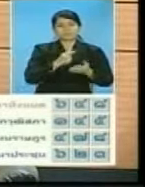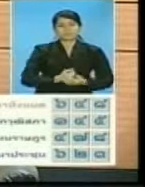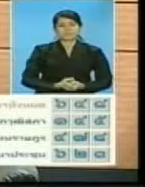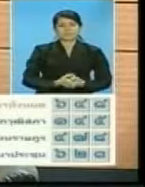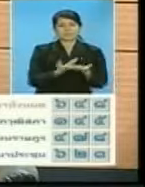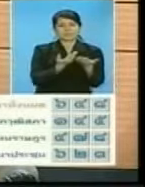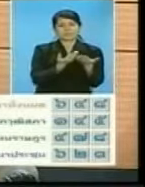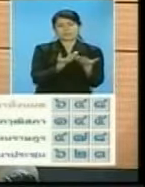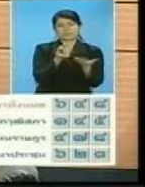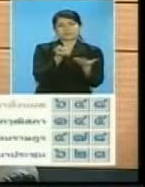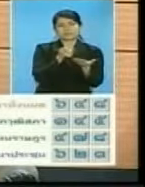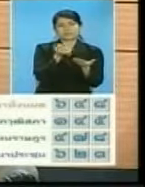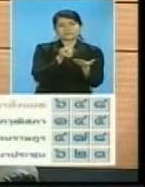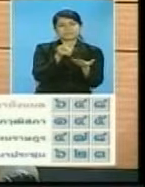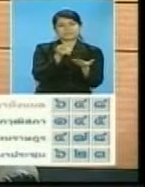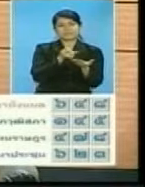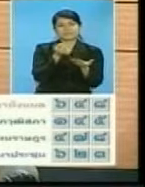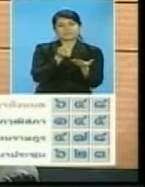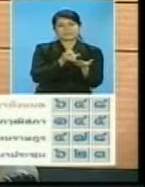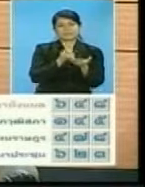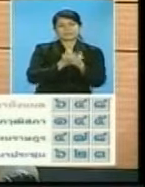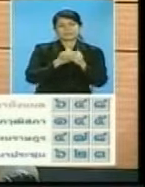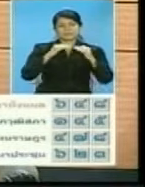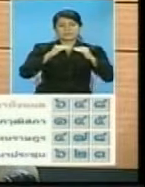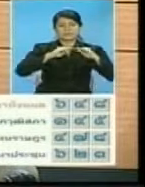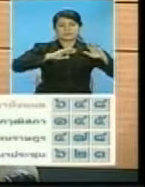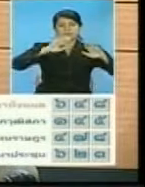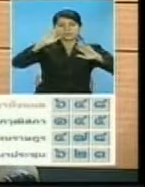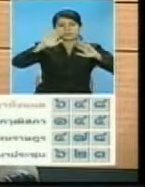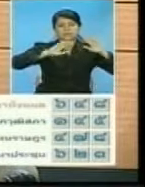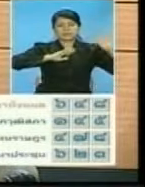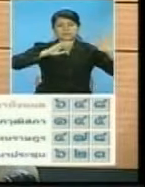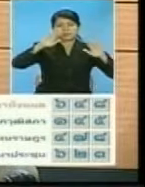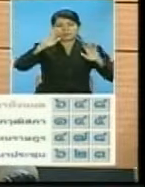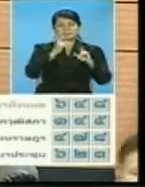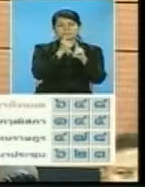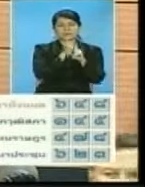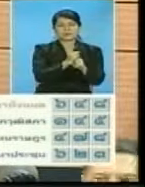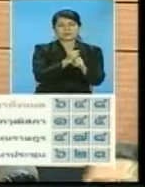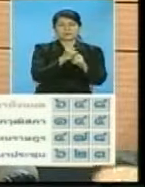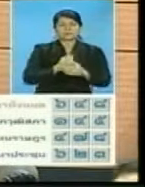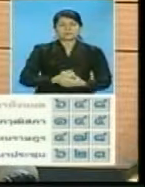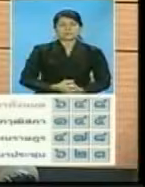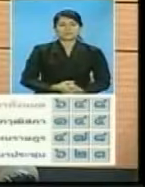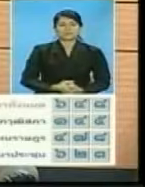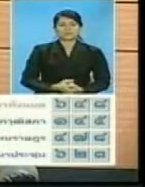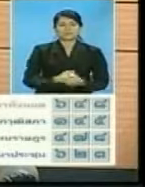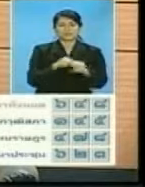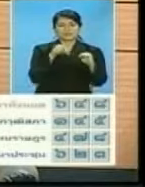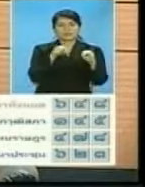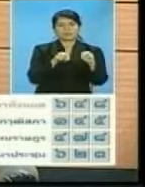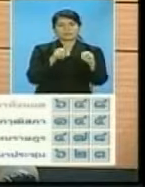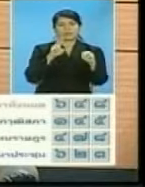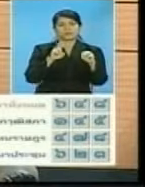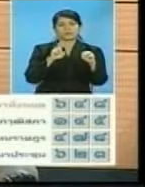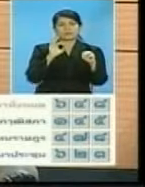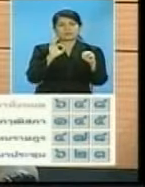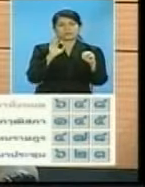เป็นเรื่องปกติในระบบประชาธิปไตยท่านประธานครับในมาตร